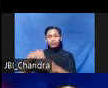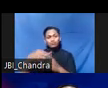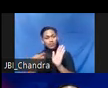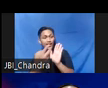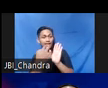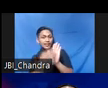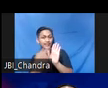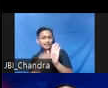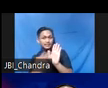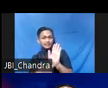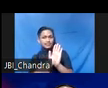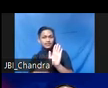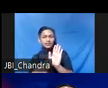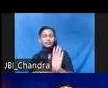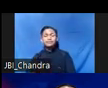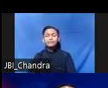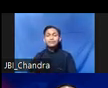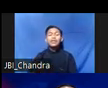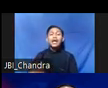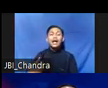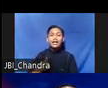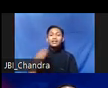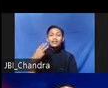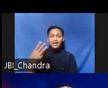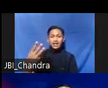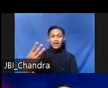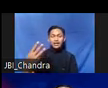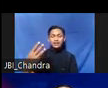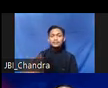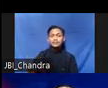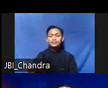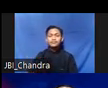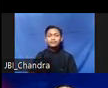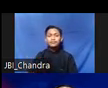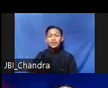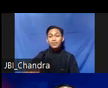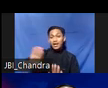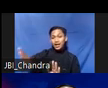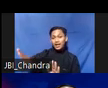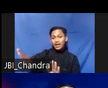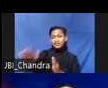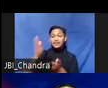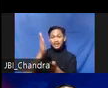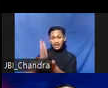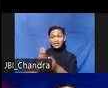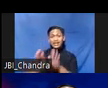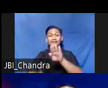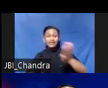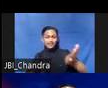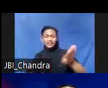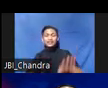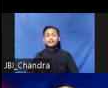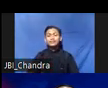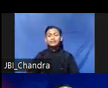ada sebelah ada tiga bar ya sebelah kanan tengah dan kiri untuk yang Meta datanya itu ya